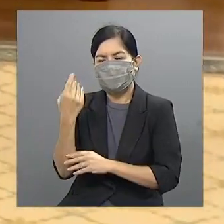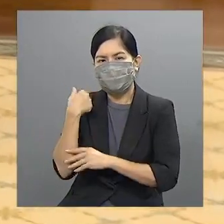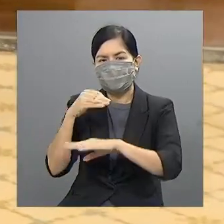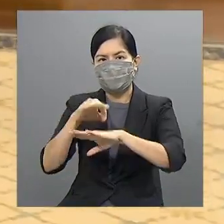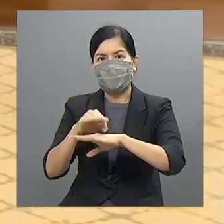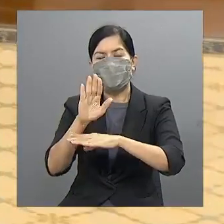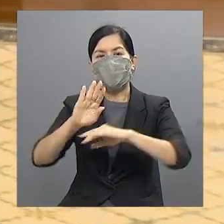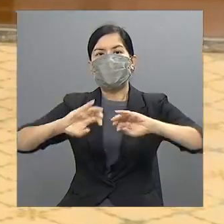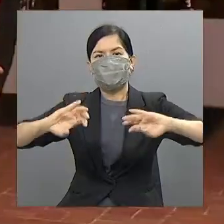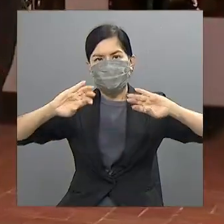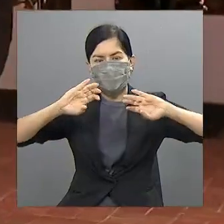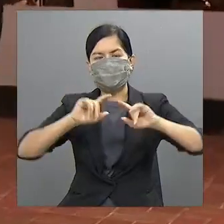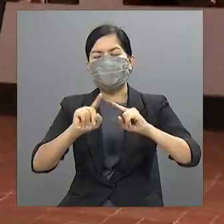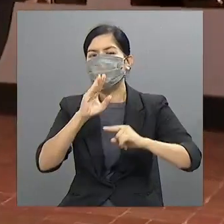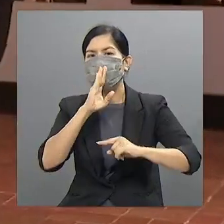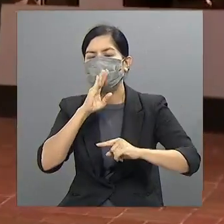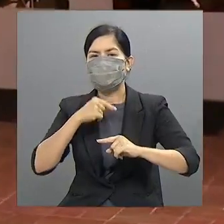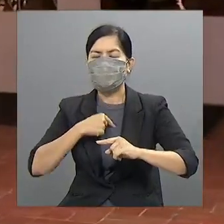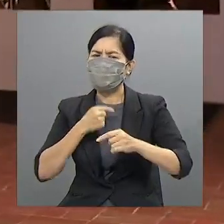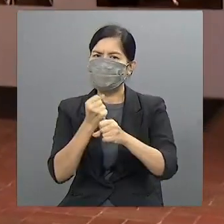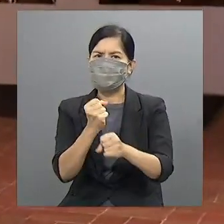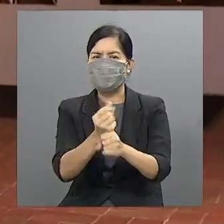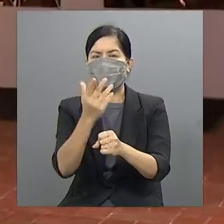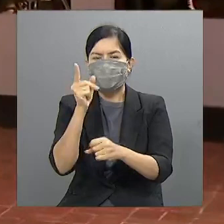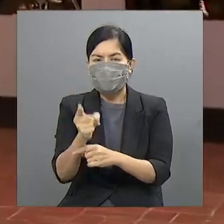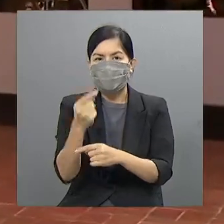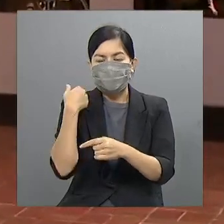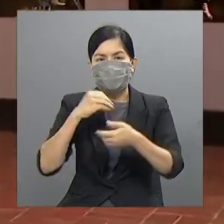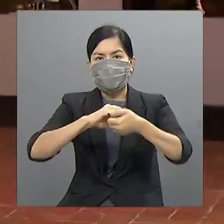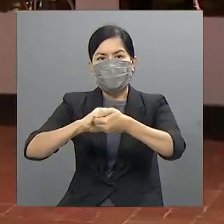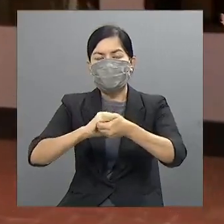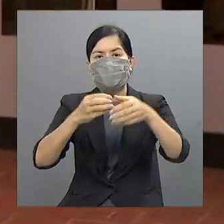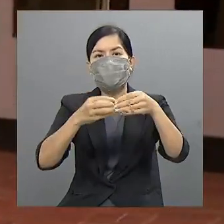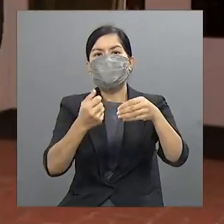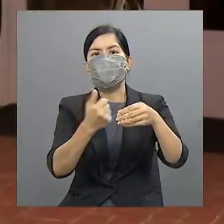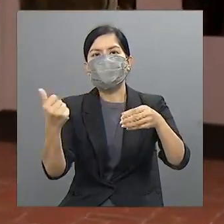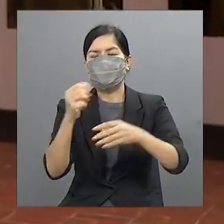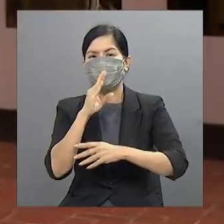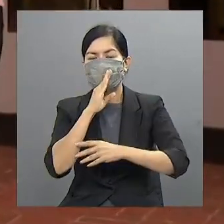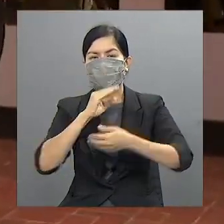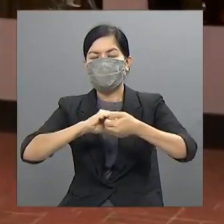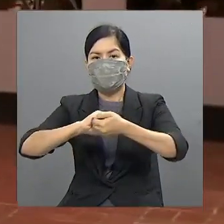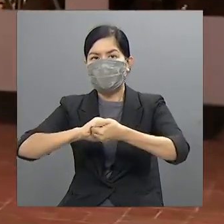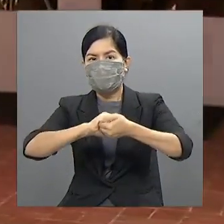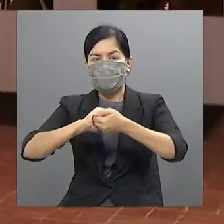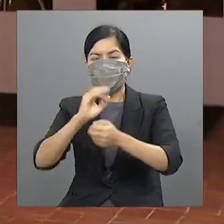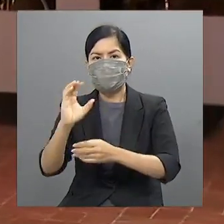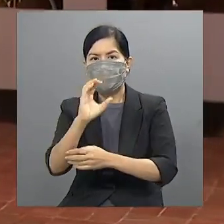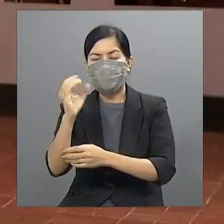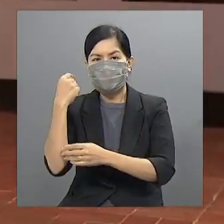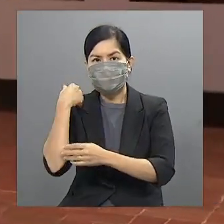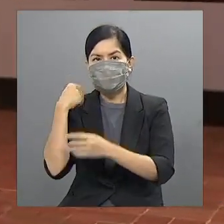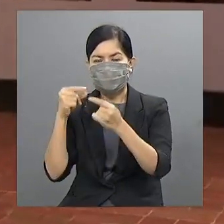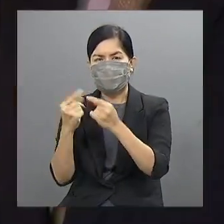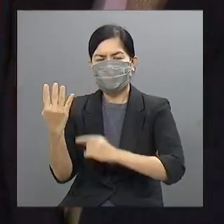นั่นก็คือพรรคกรีนแล้วก็กลุ่มทีลส์ค่ะโดยการจับมือนี้หากเกิดขึ้นจริงนะคุณผู้ชมจะทำให้แนวนโยบายด้านสิ่งแวดล้อม